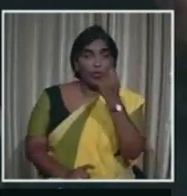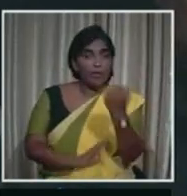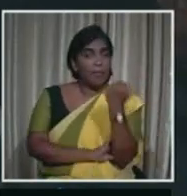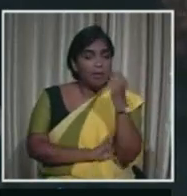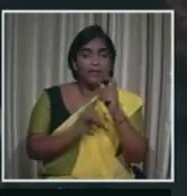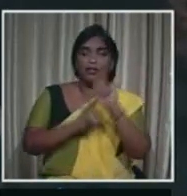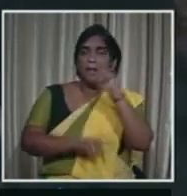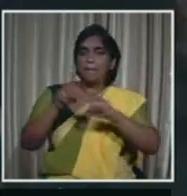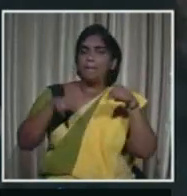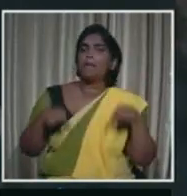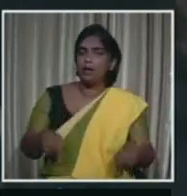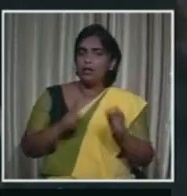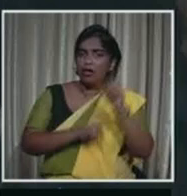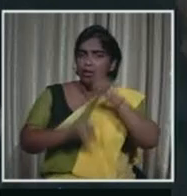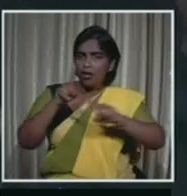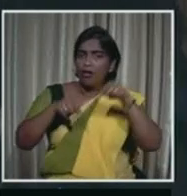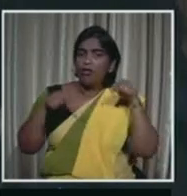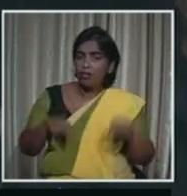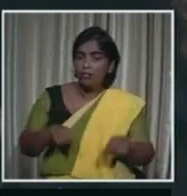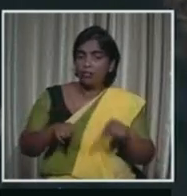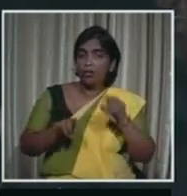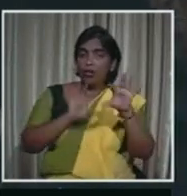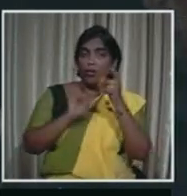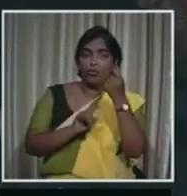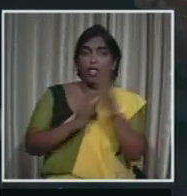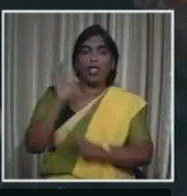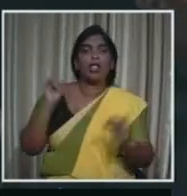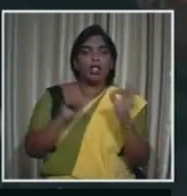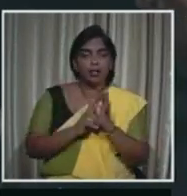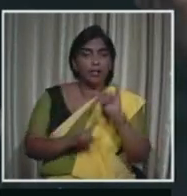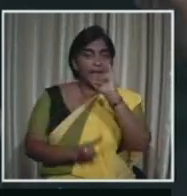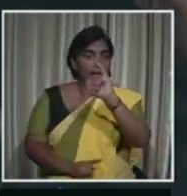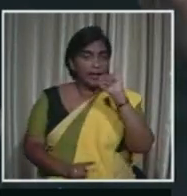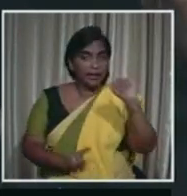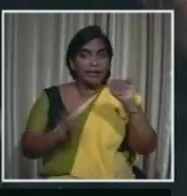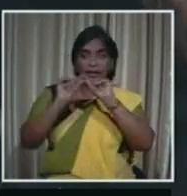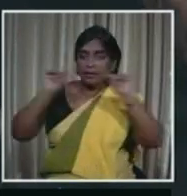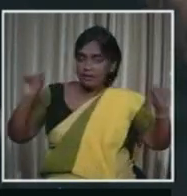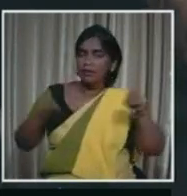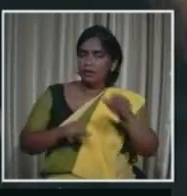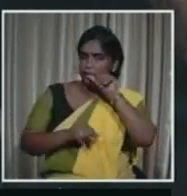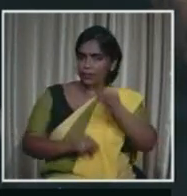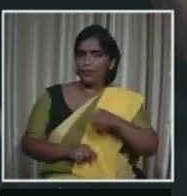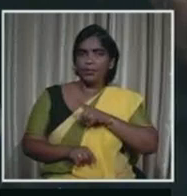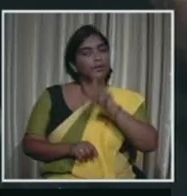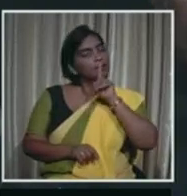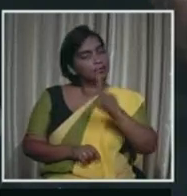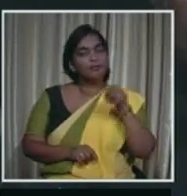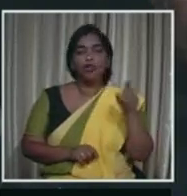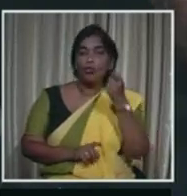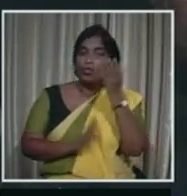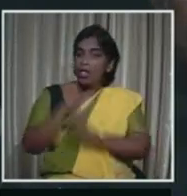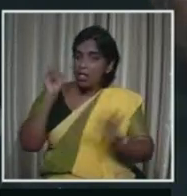තියෙන්නේ පාර්ලිමේන්තුවට පාර්ලිමේන්තුව හරහා පත් කරලා තියෙන මුදල් ඇමතිවරයාට 66 වෙනි වගන්තියේ ඉතාමත්ම පැහැදිලිව තියෙනවා